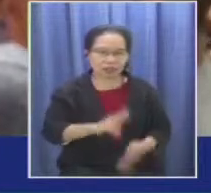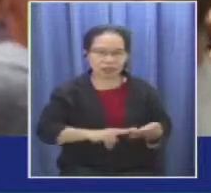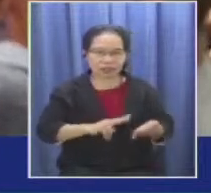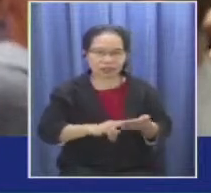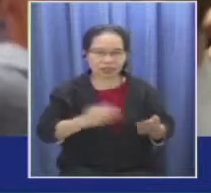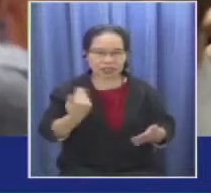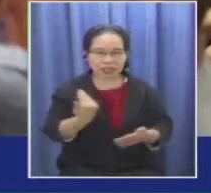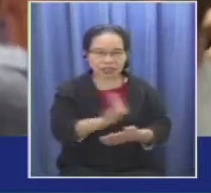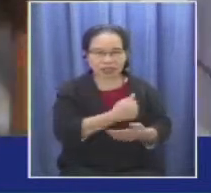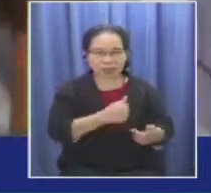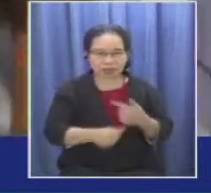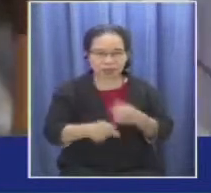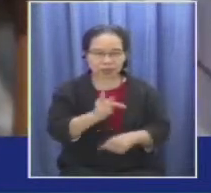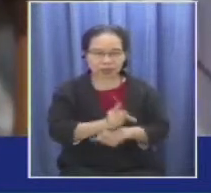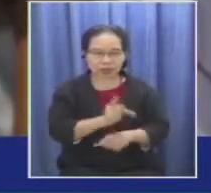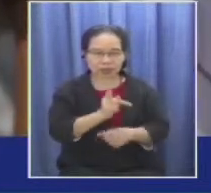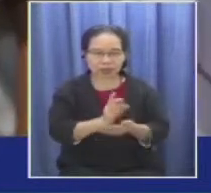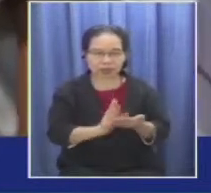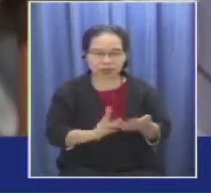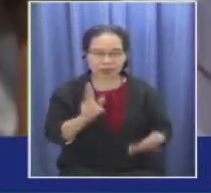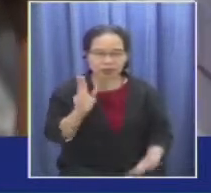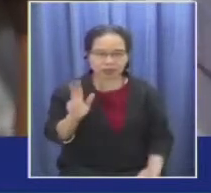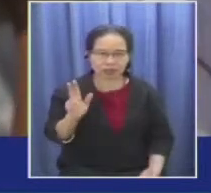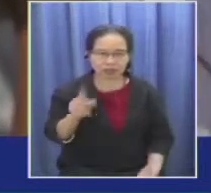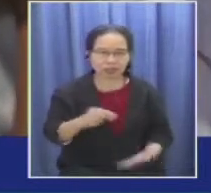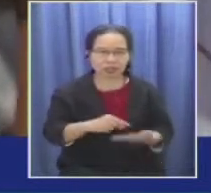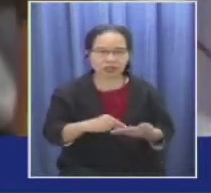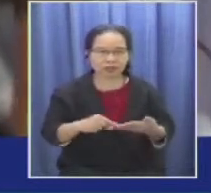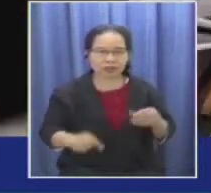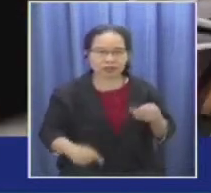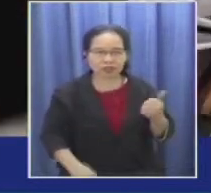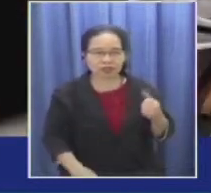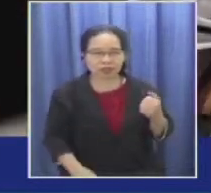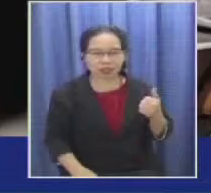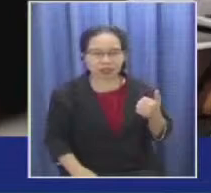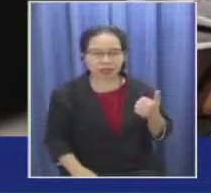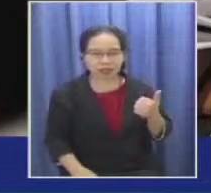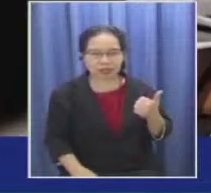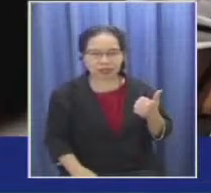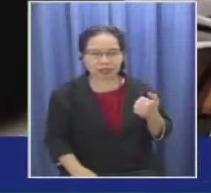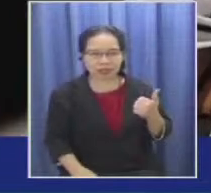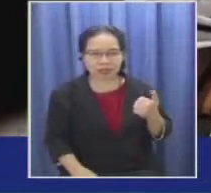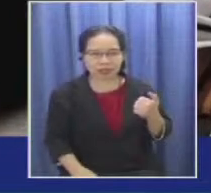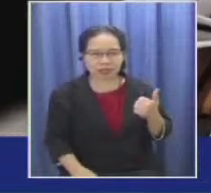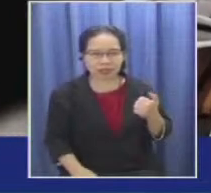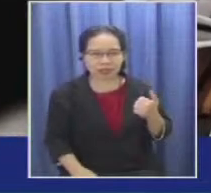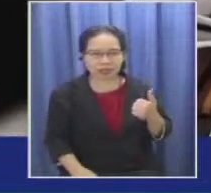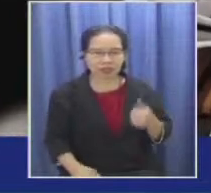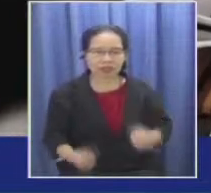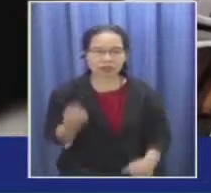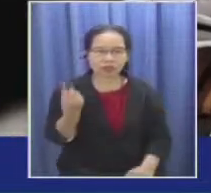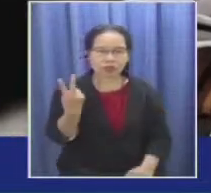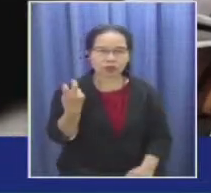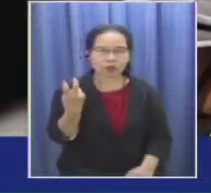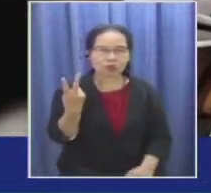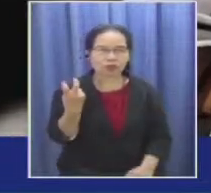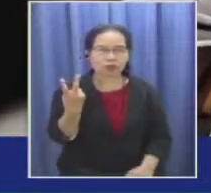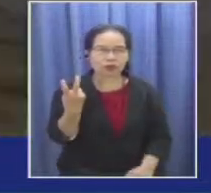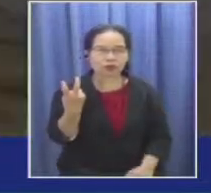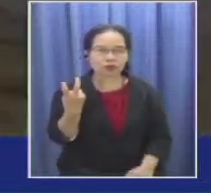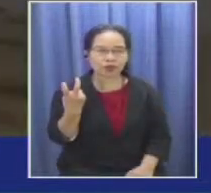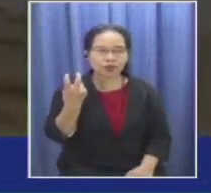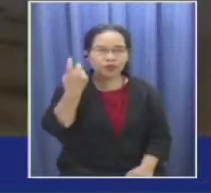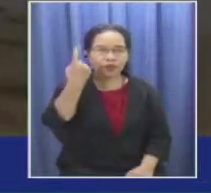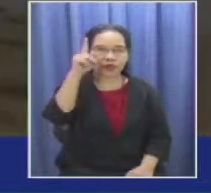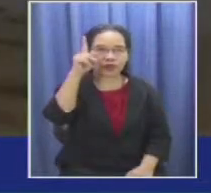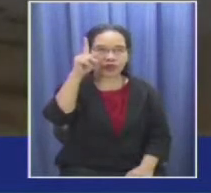basahin natin ang unang Pedro 3 Eversasa wo no wo frɛ Onyankopɔn na sɛ efi nko ana ahyɛ wakoma mu ma